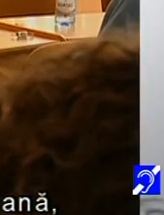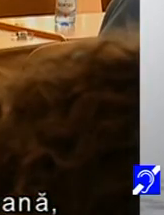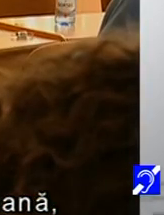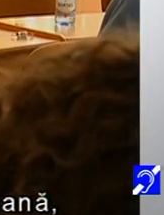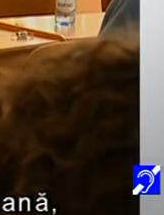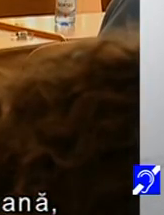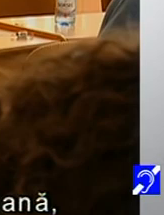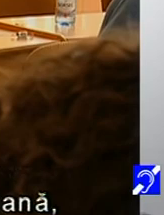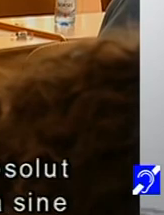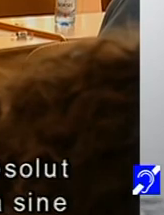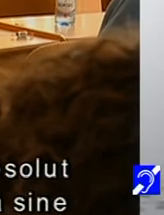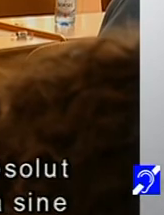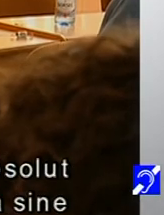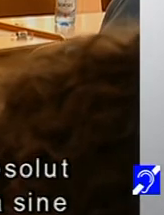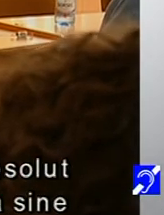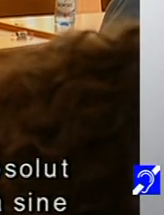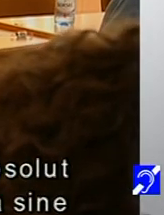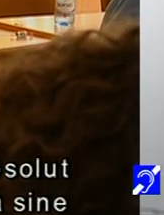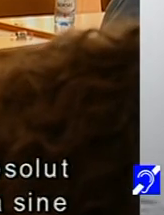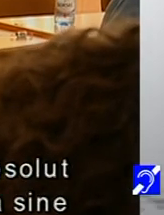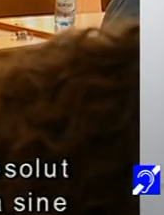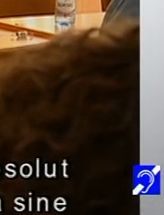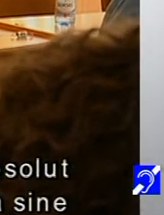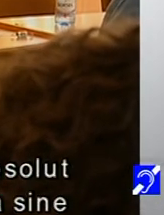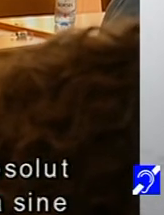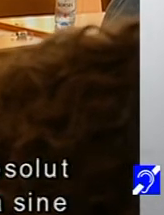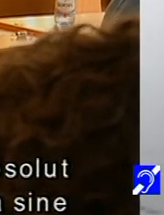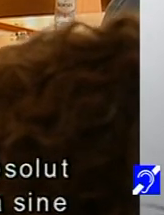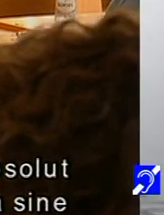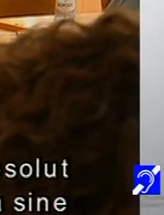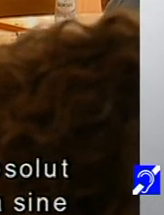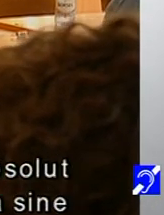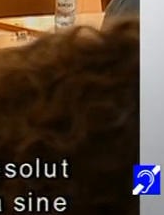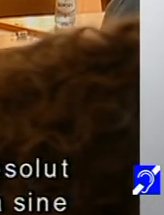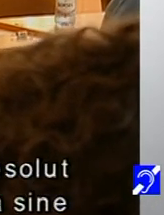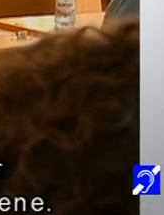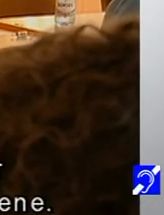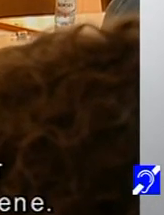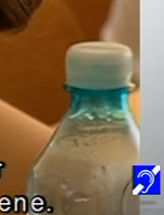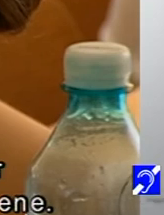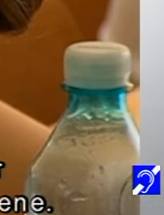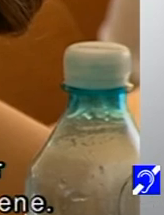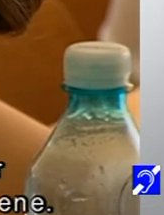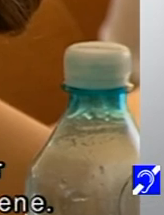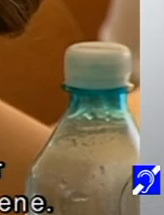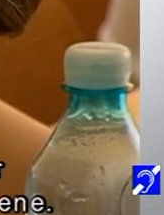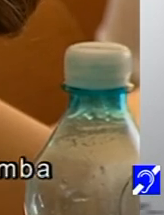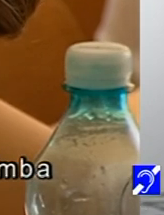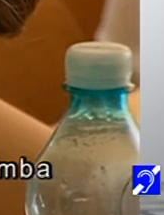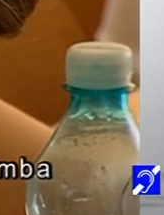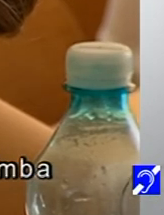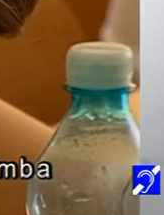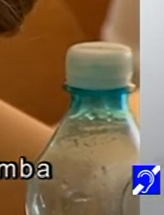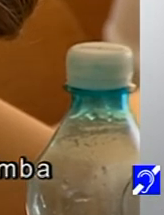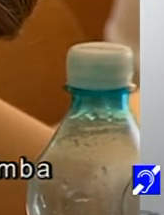Deutsch natürlich. Und Europastudien war für mich ganz klar, weil ich eine ganz überzeugte Europäerin bin. Deutsch habe ich gewählt, weil